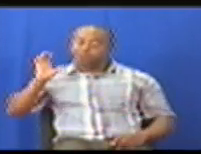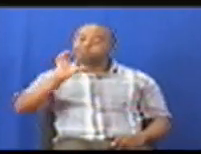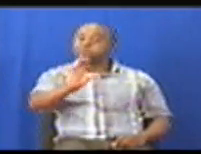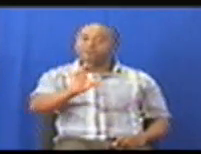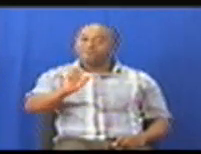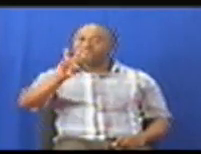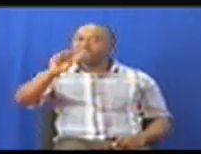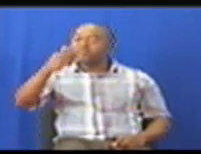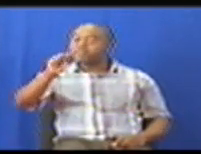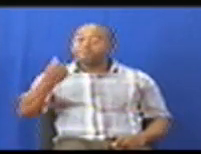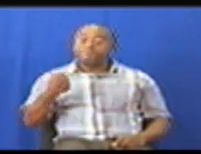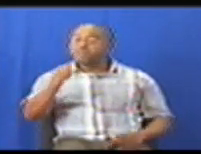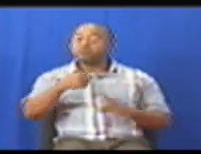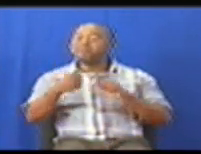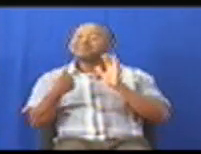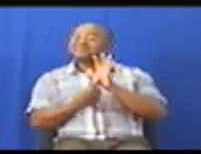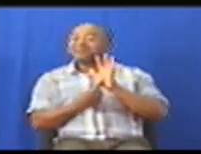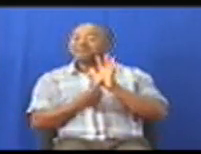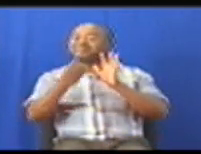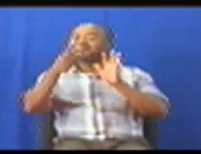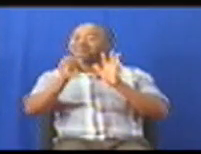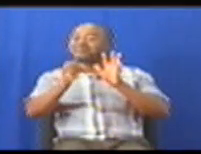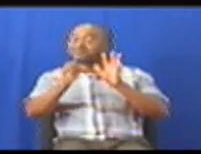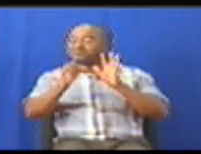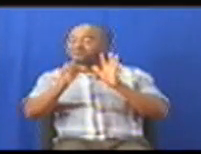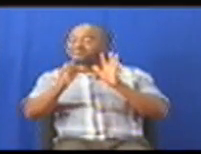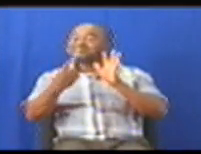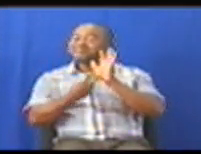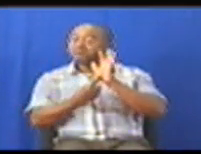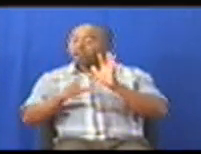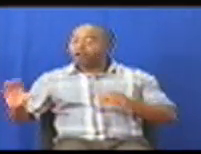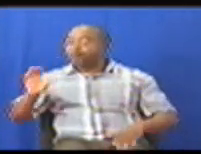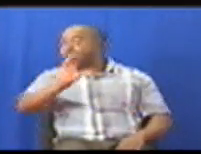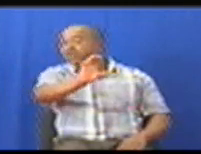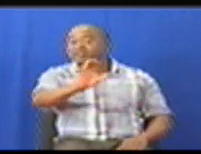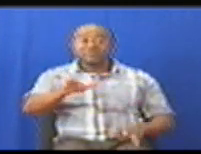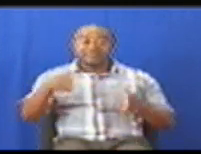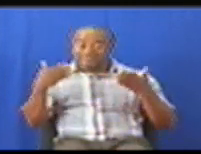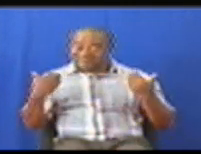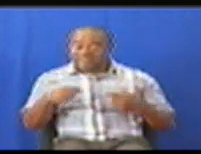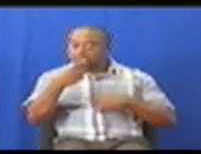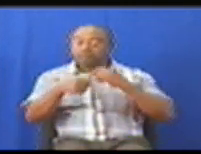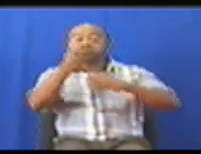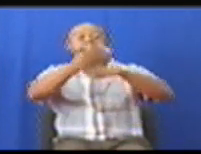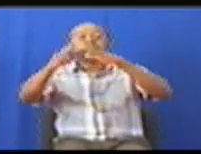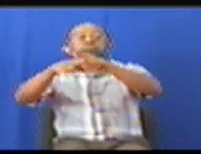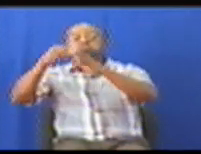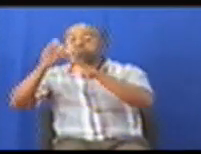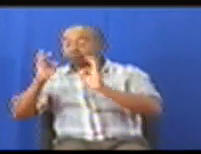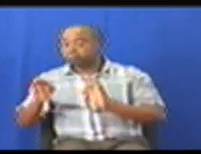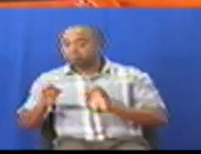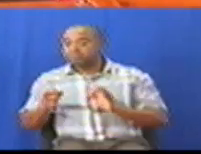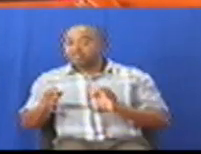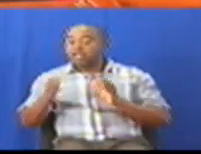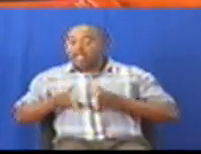ambao inapiganiwa, tumepata milioni 630 na sasa tayari majengo yanaisha. Miundo mbinu barabara